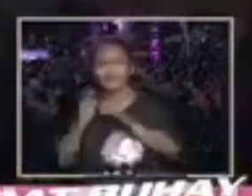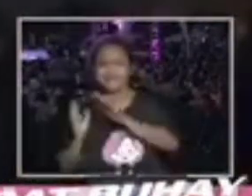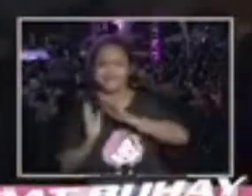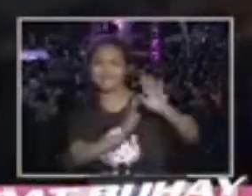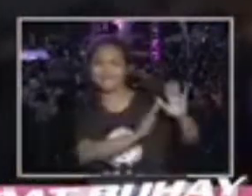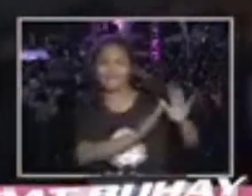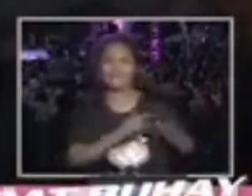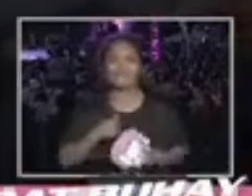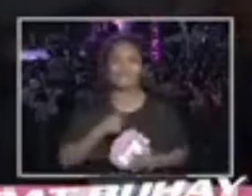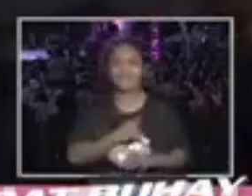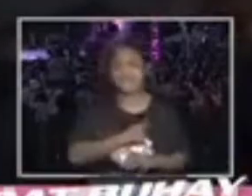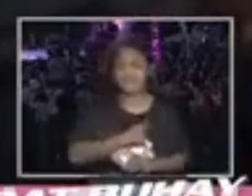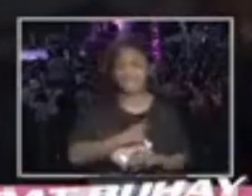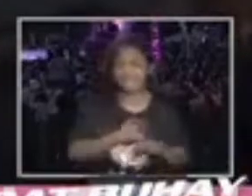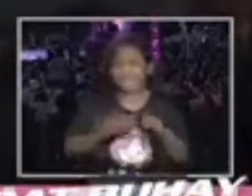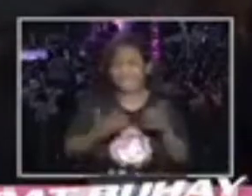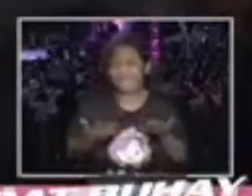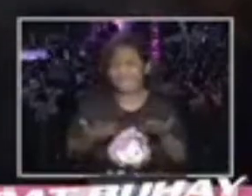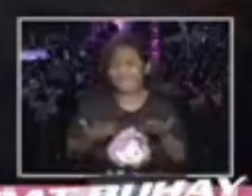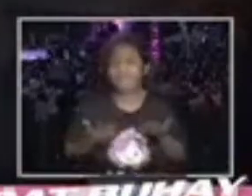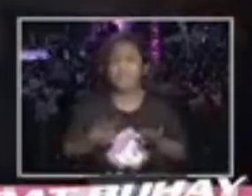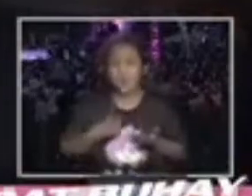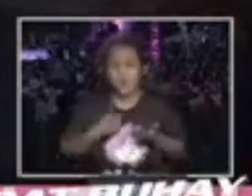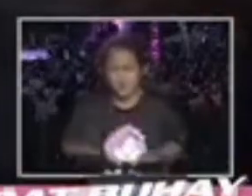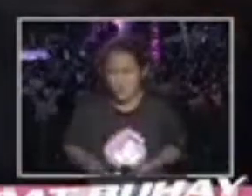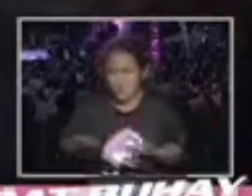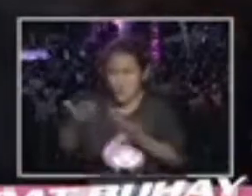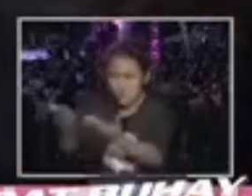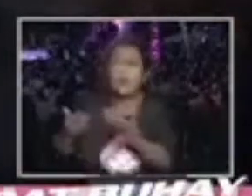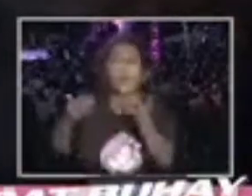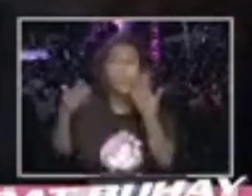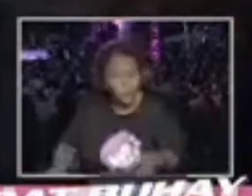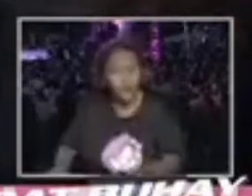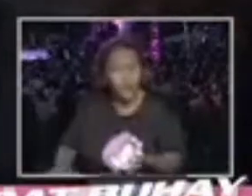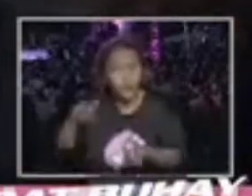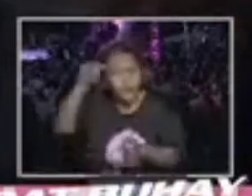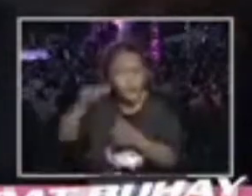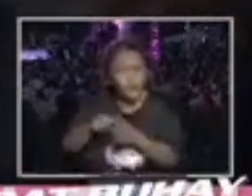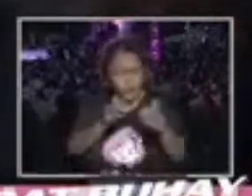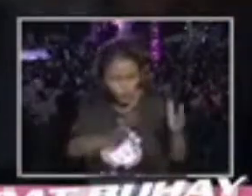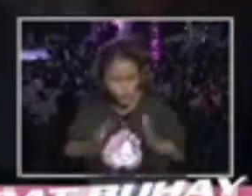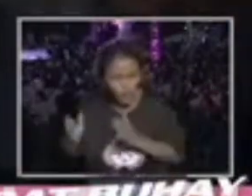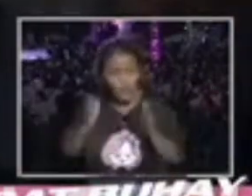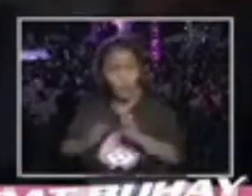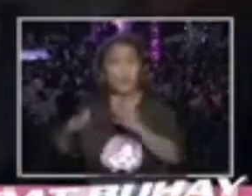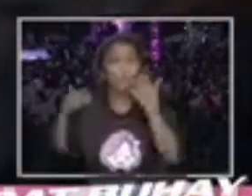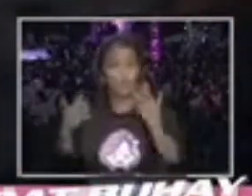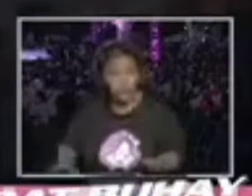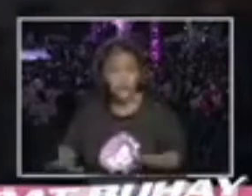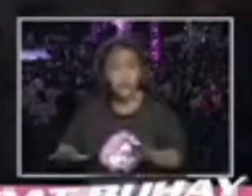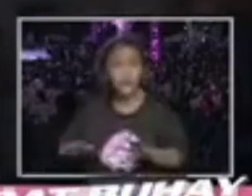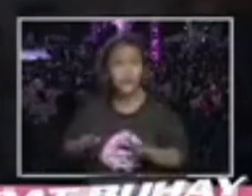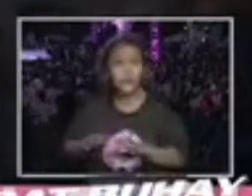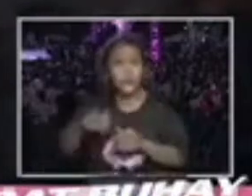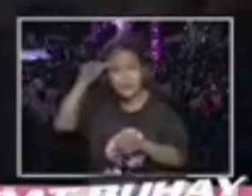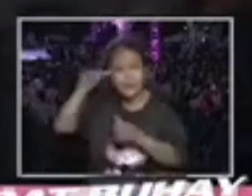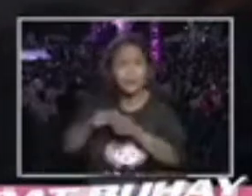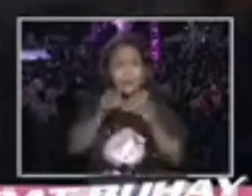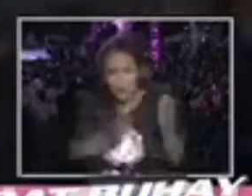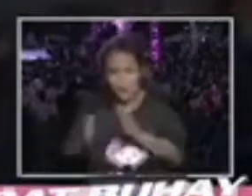gabinete, kung kailan inilatag na sana natin ang plano para sa maayos na